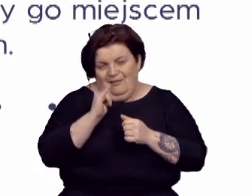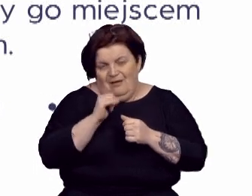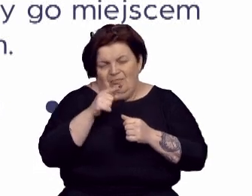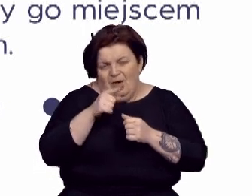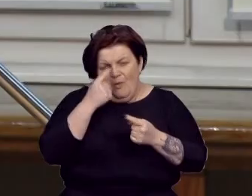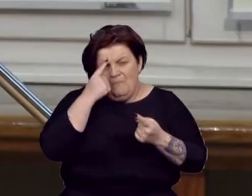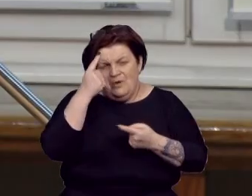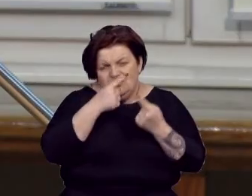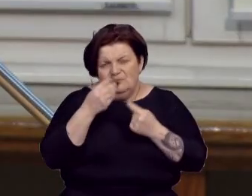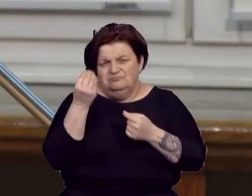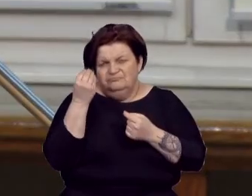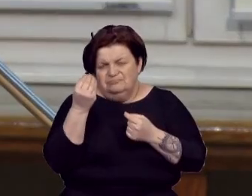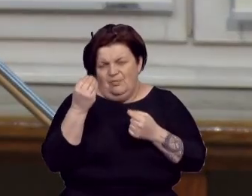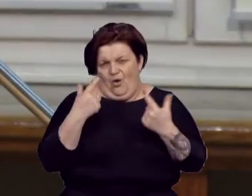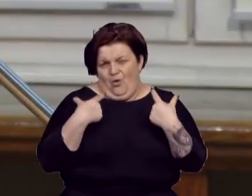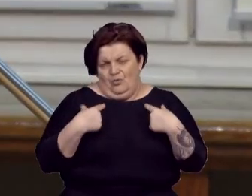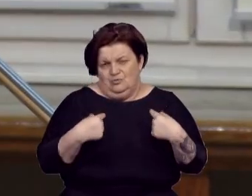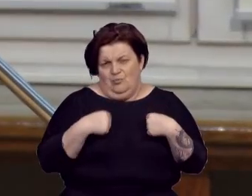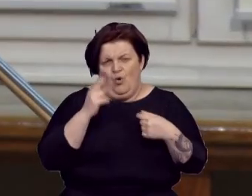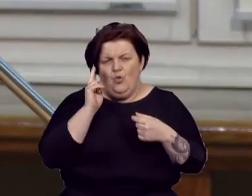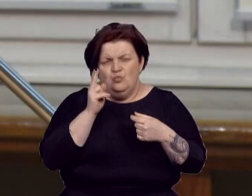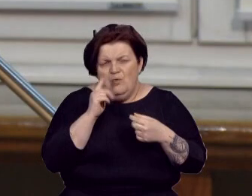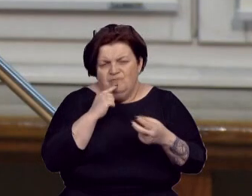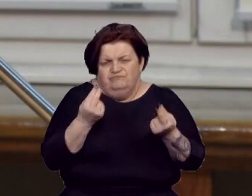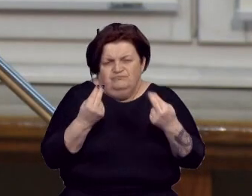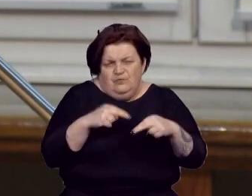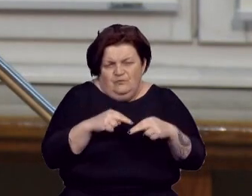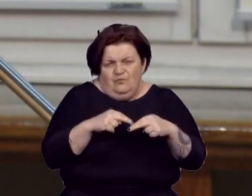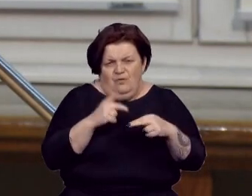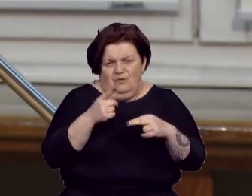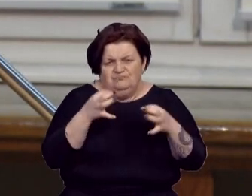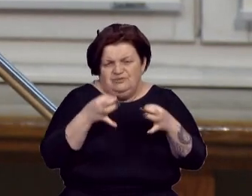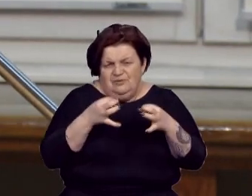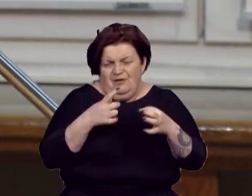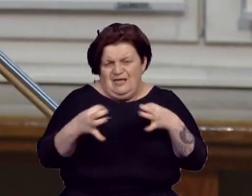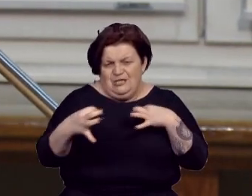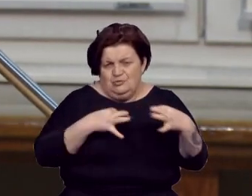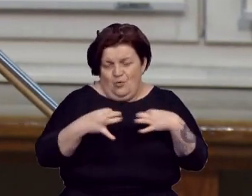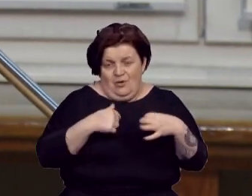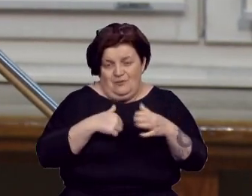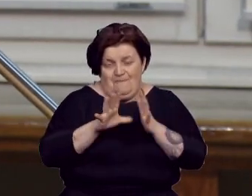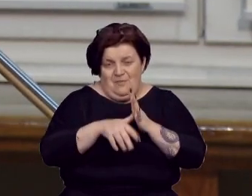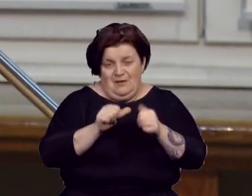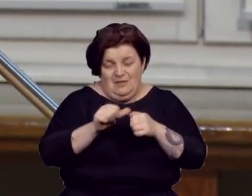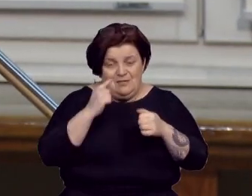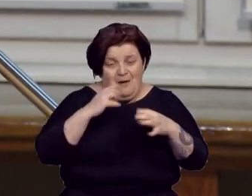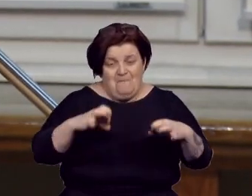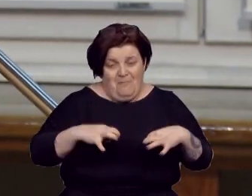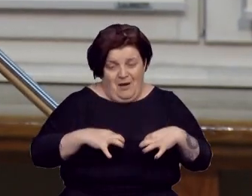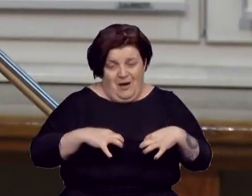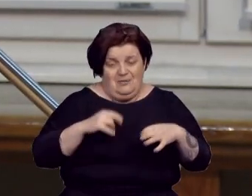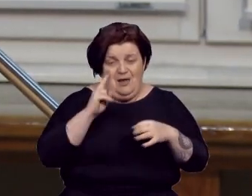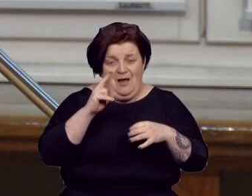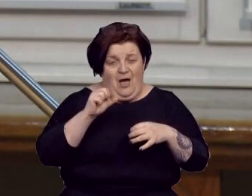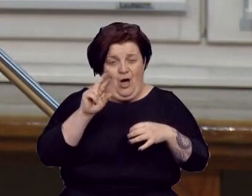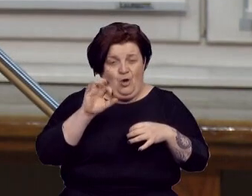taką, myślę, wybitną osobowością, która tworzy tą teraźniejszą historię naszego miasta, jest pani